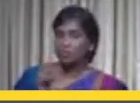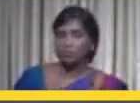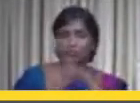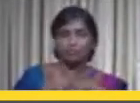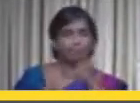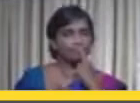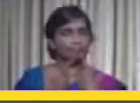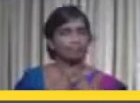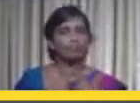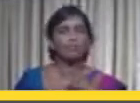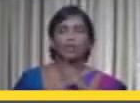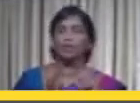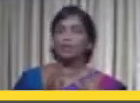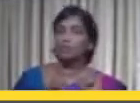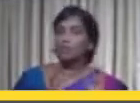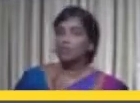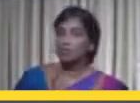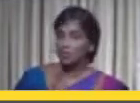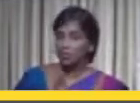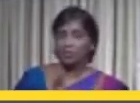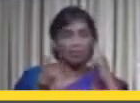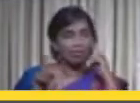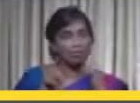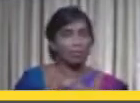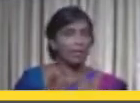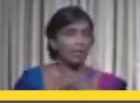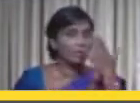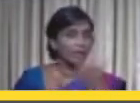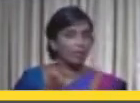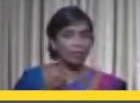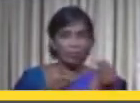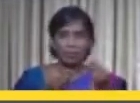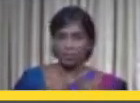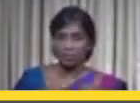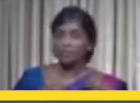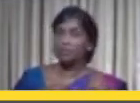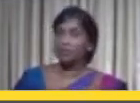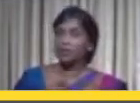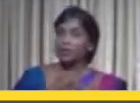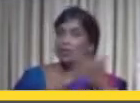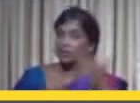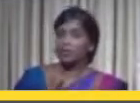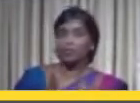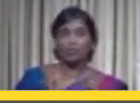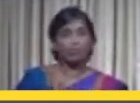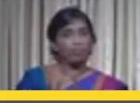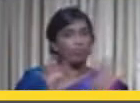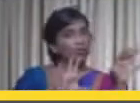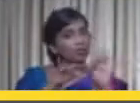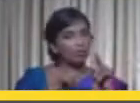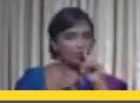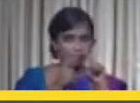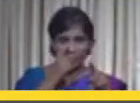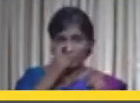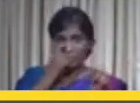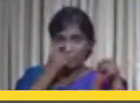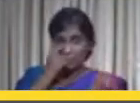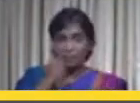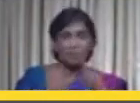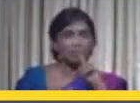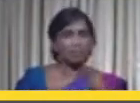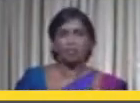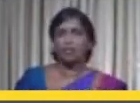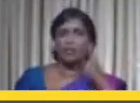बलुआ तेरू कारक सभा मेघन वार्ता वुना एक मे कमीशन पत्रन की ए दंग अद की मे